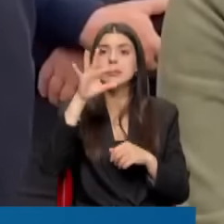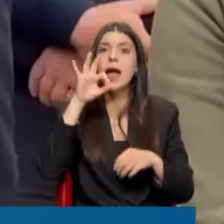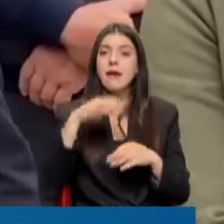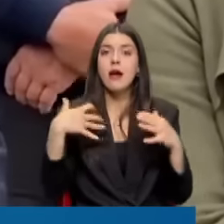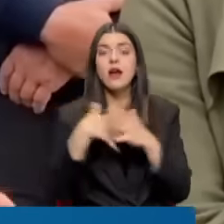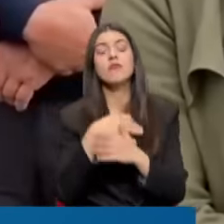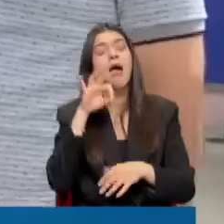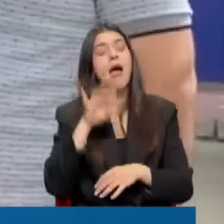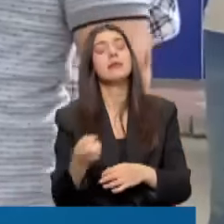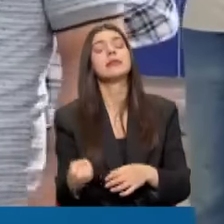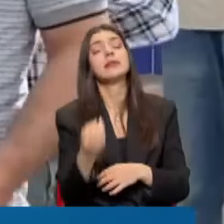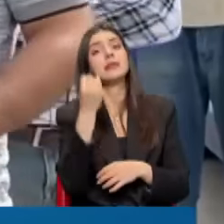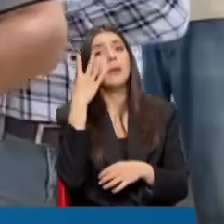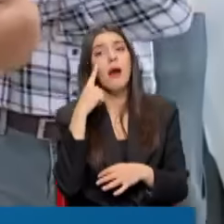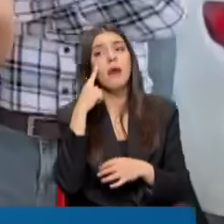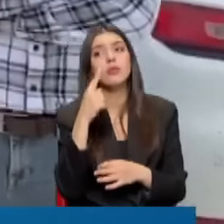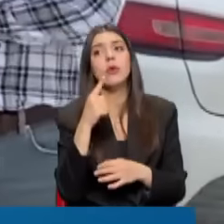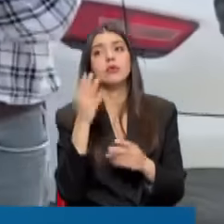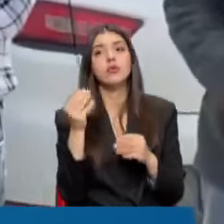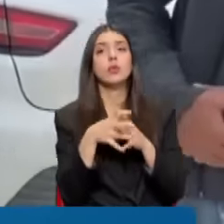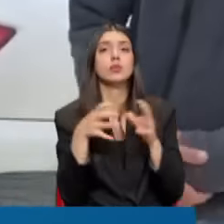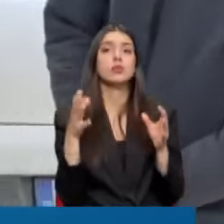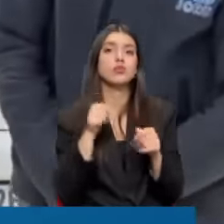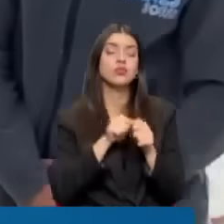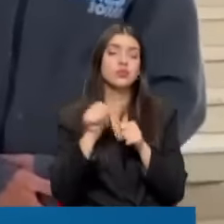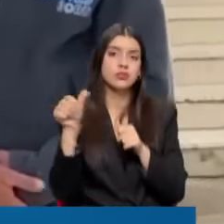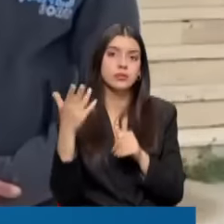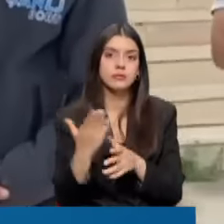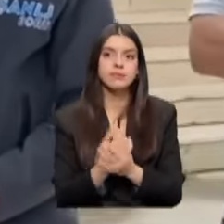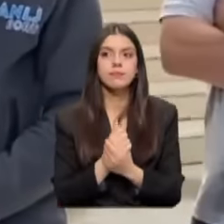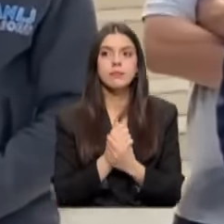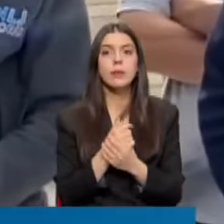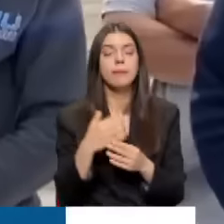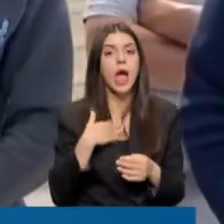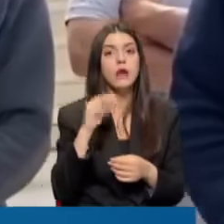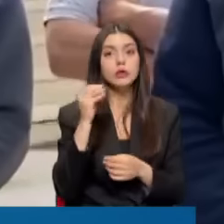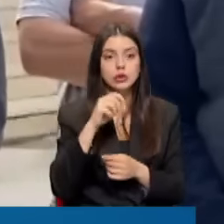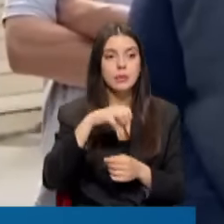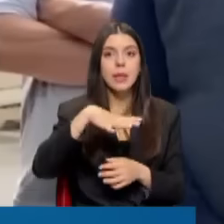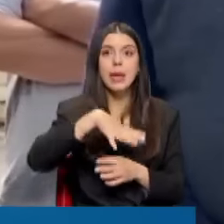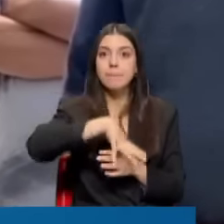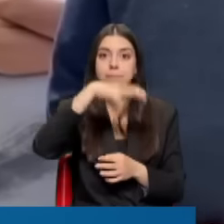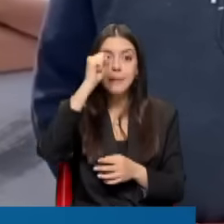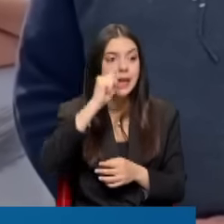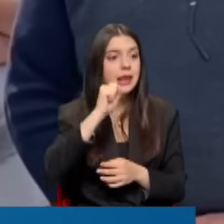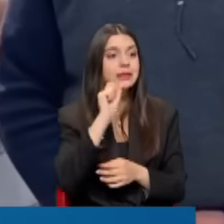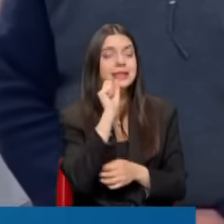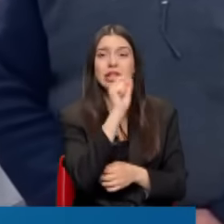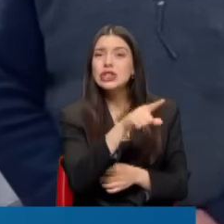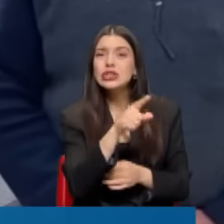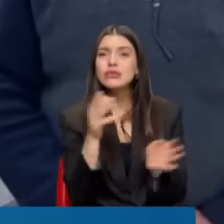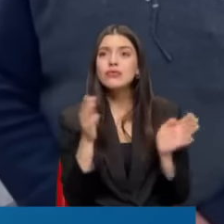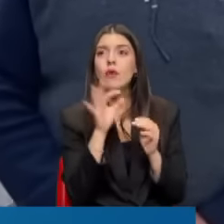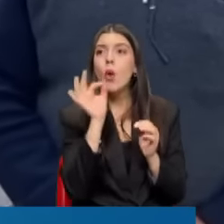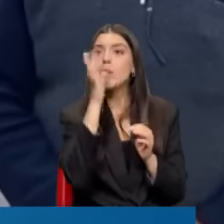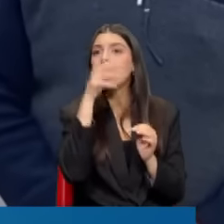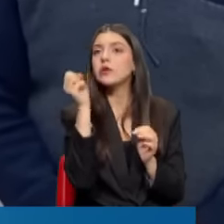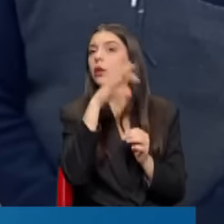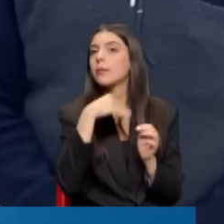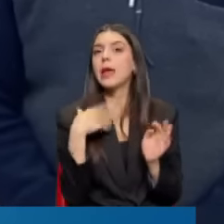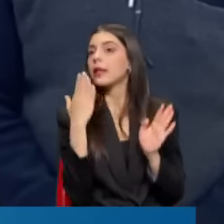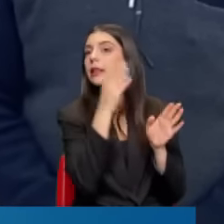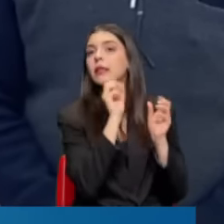kilometrelerce yol demek ben tarım işçisiyim Ben şimdi çocuklarımı ne ilçeye ne de şehre götürebilirim çocuklarımı burada